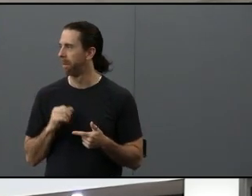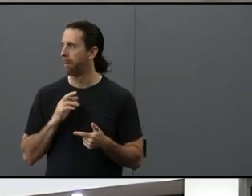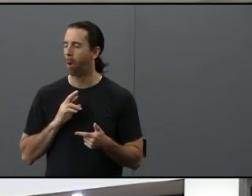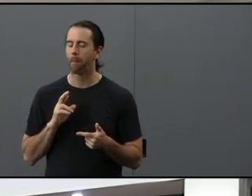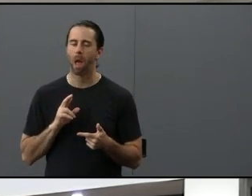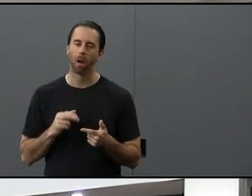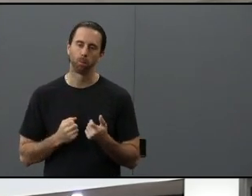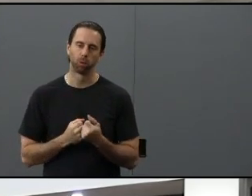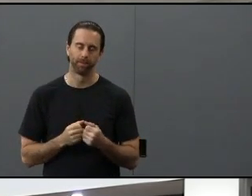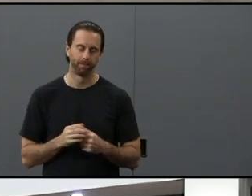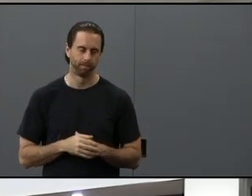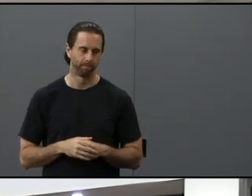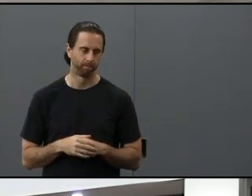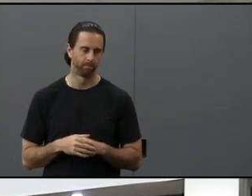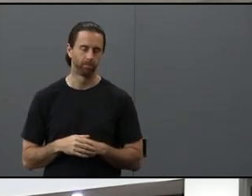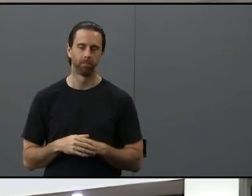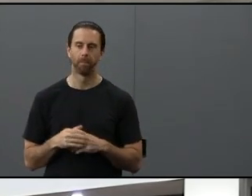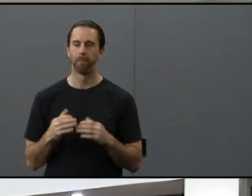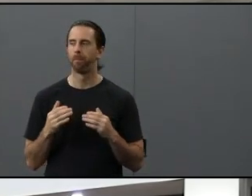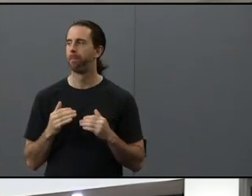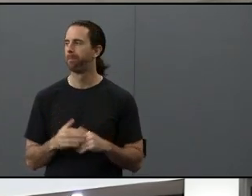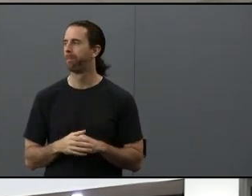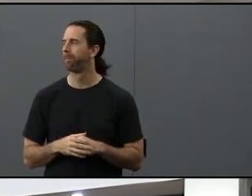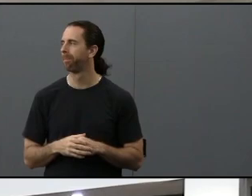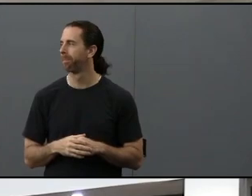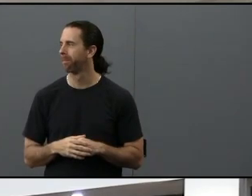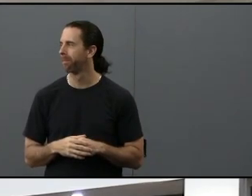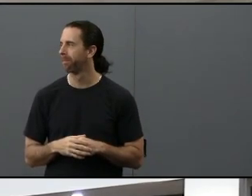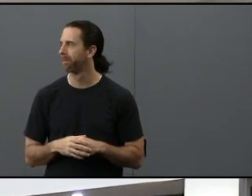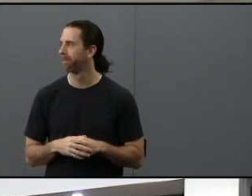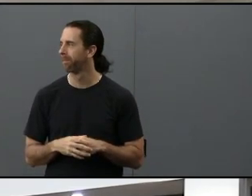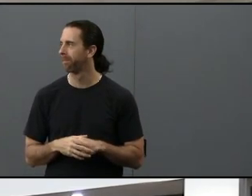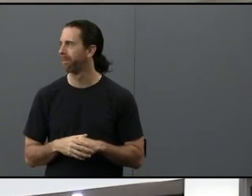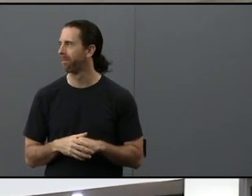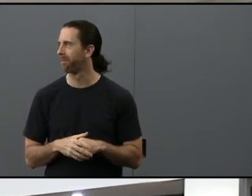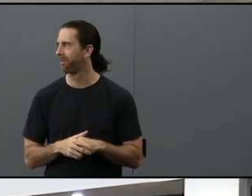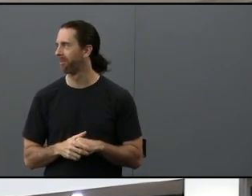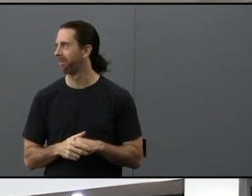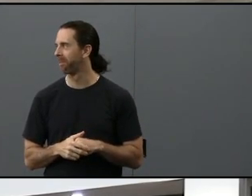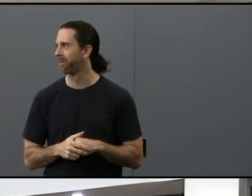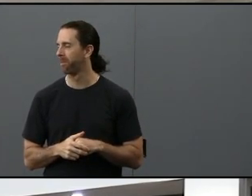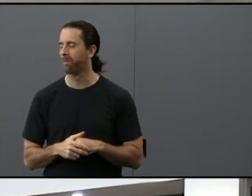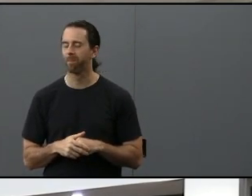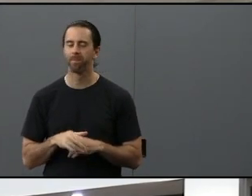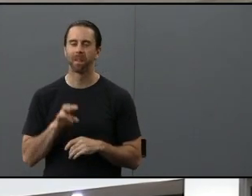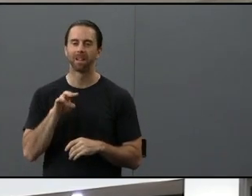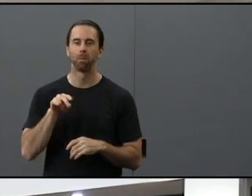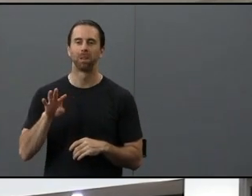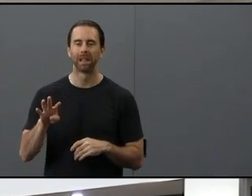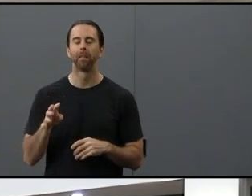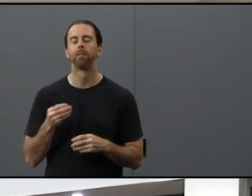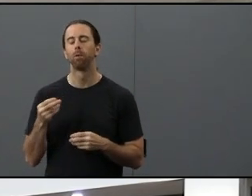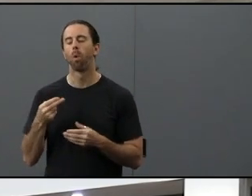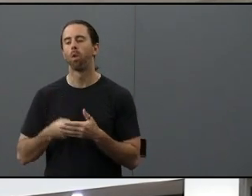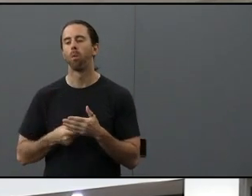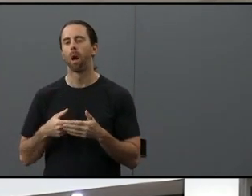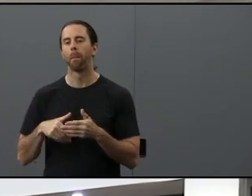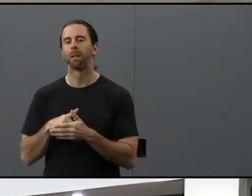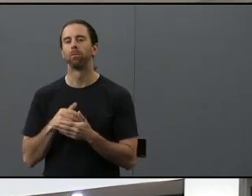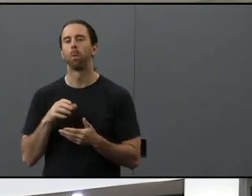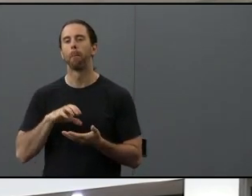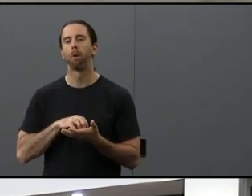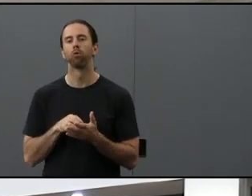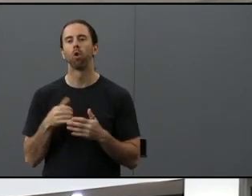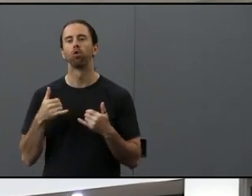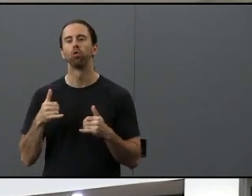s'appuie merci beaucoup je vous vois moins sur le tracteur John Deere euh 7.7 octroie de contrat remplacement de module de